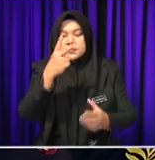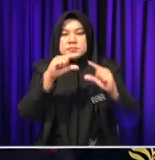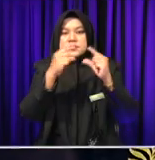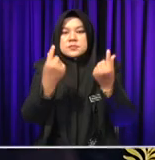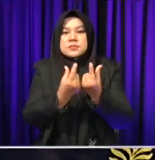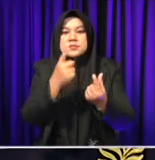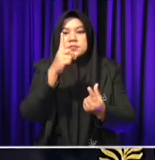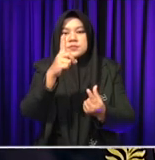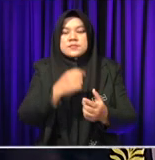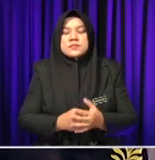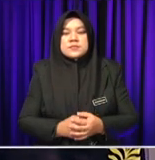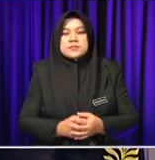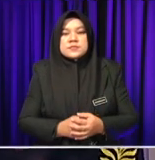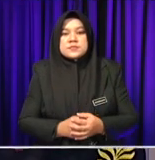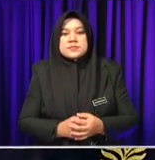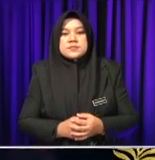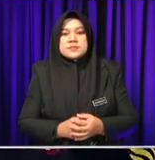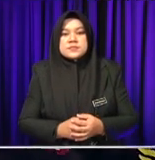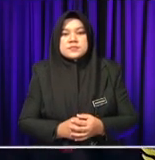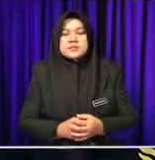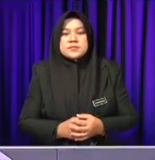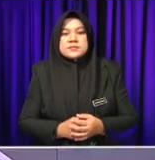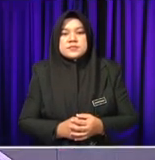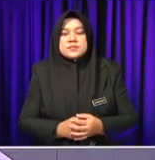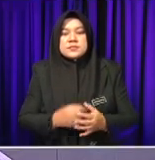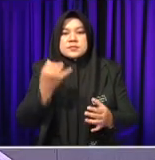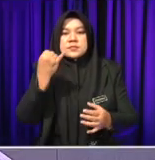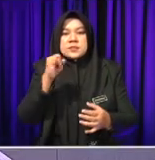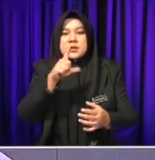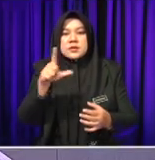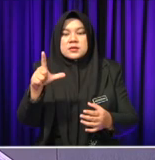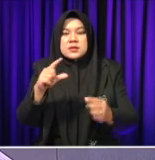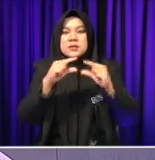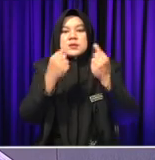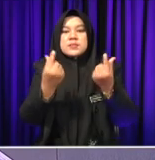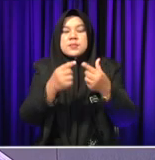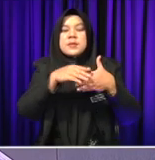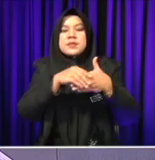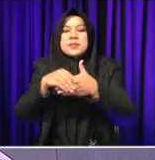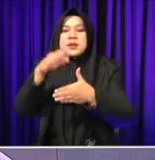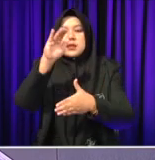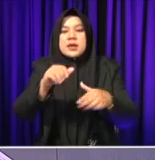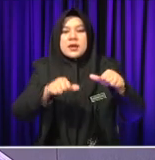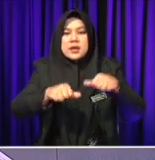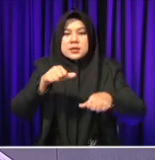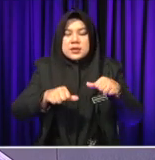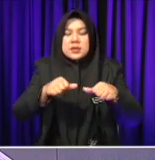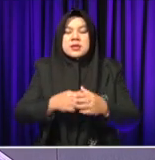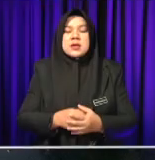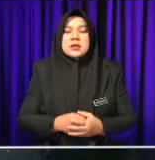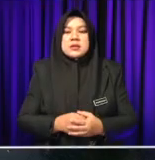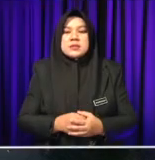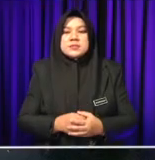pertama siapa golongan yang pertama tadi Hakim yang pertama tadi ialah golongan yang pemimpin betul pemimpin yang adil ah pemimpin